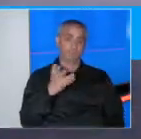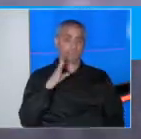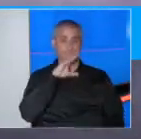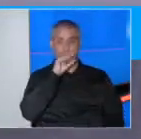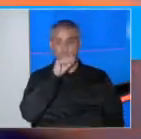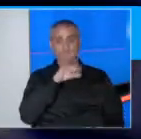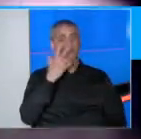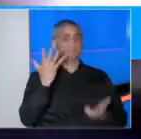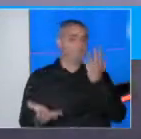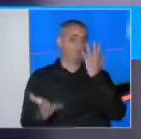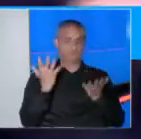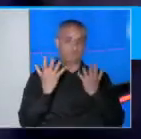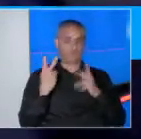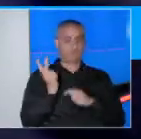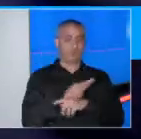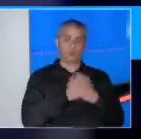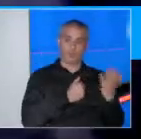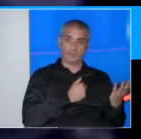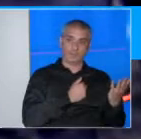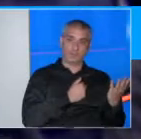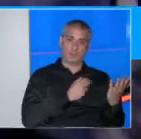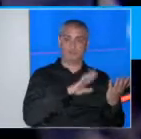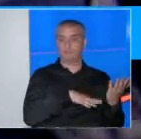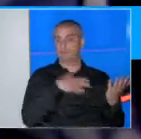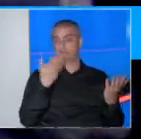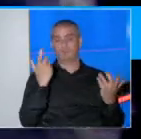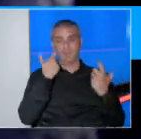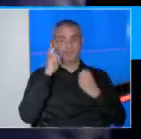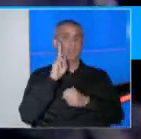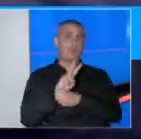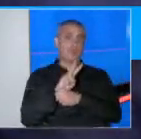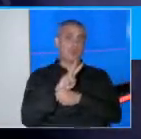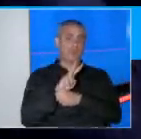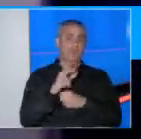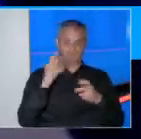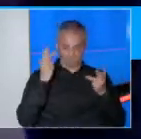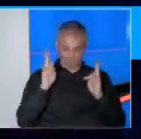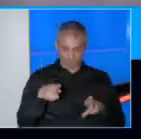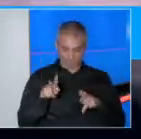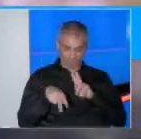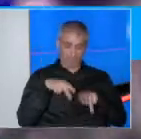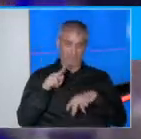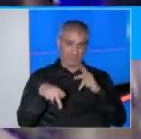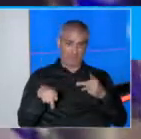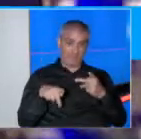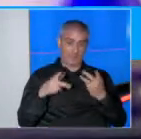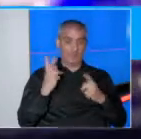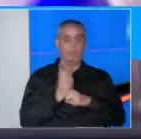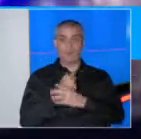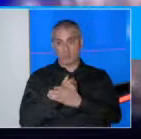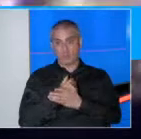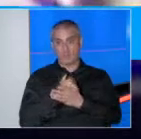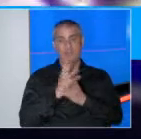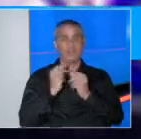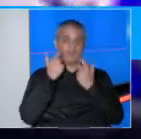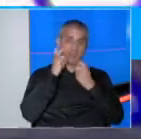ודיברו על ההבדל בין נורמה את העישון לעומת רגולציה. כן. והאם אפשר לטפל בנורמה